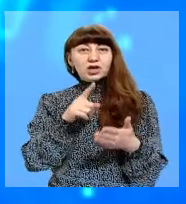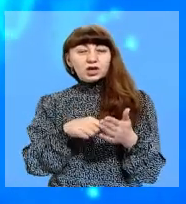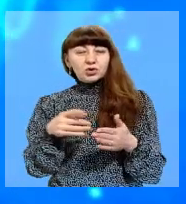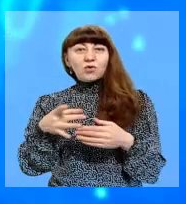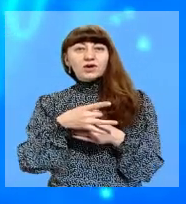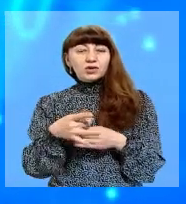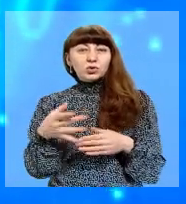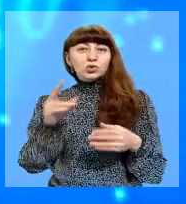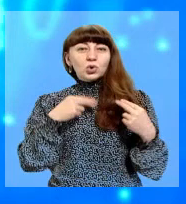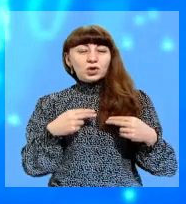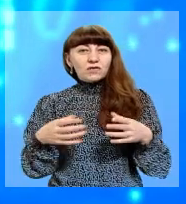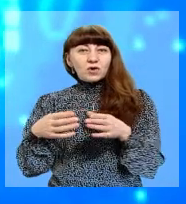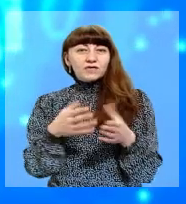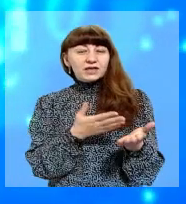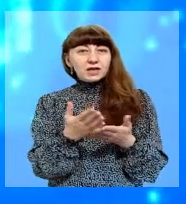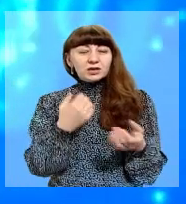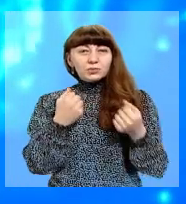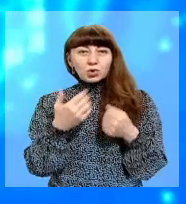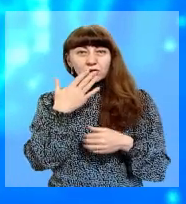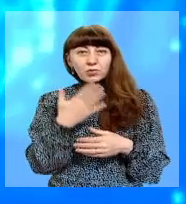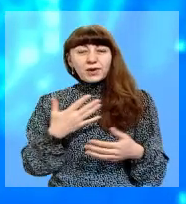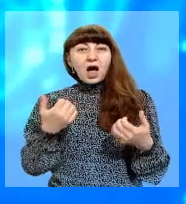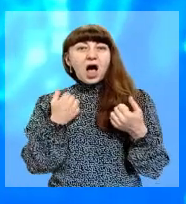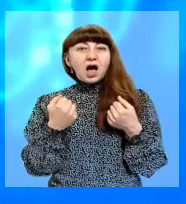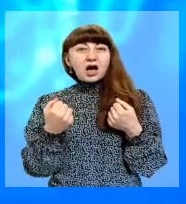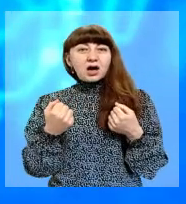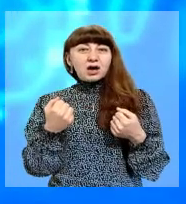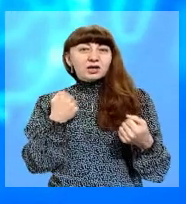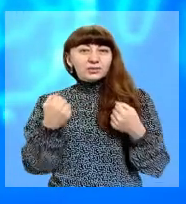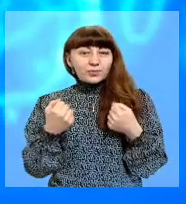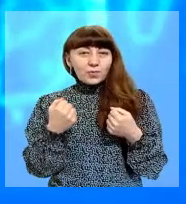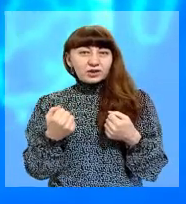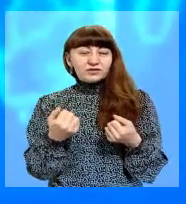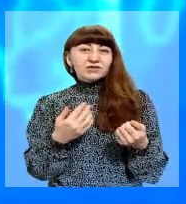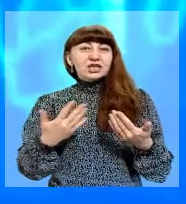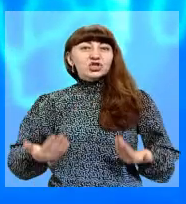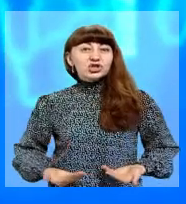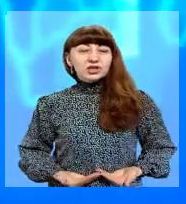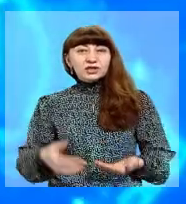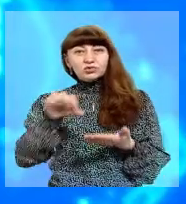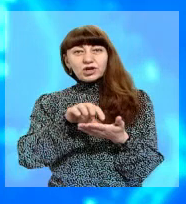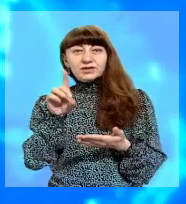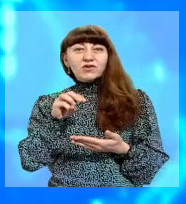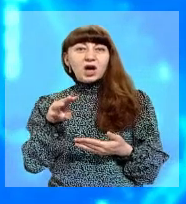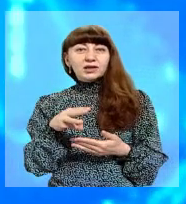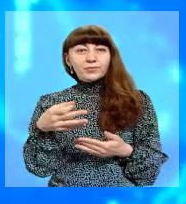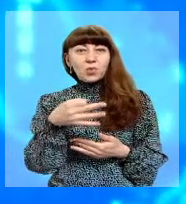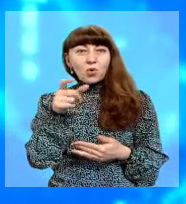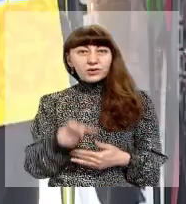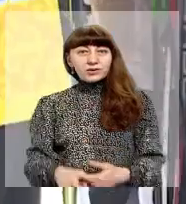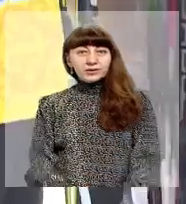трудовые коллективы, ветераны спорта и любители активного образа жизни. К забегу присоединился и аким области Кумар Аксакалов.